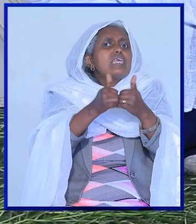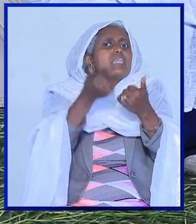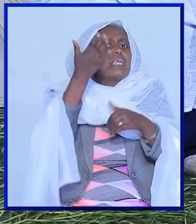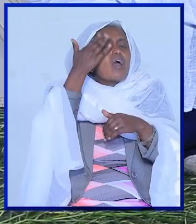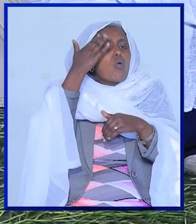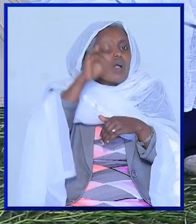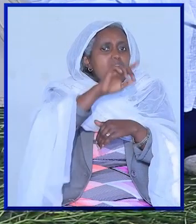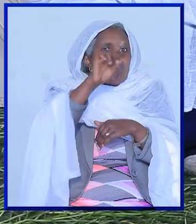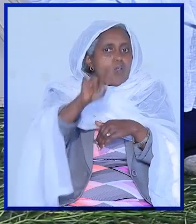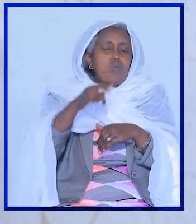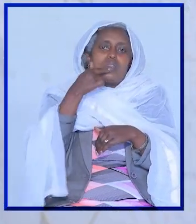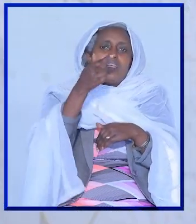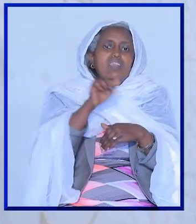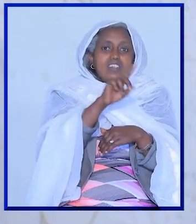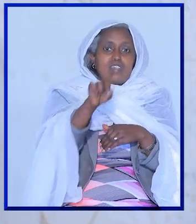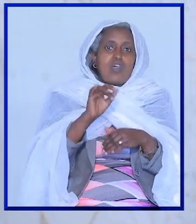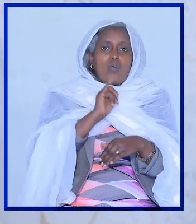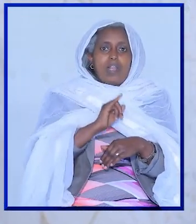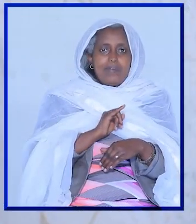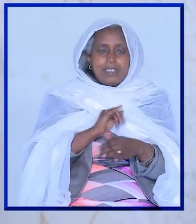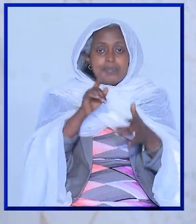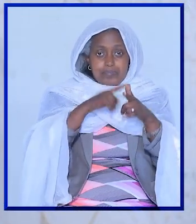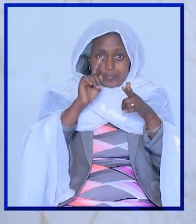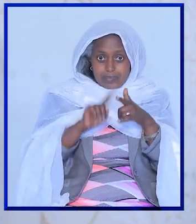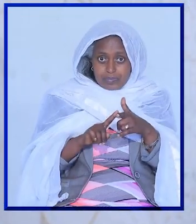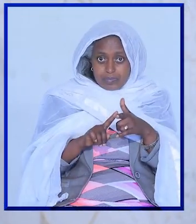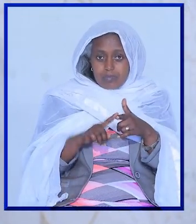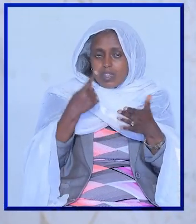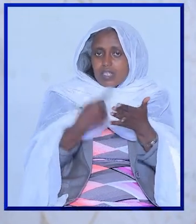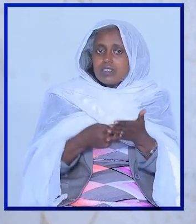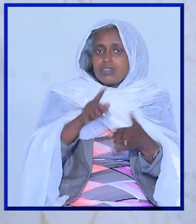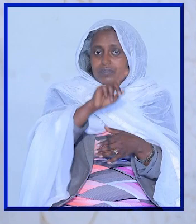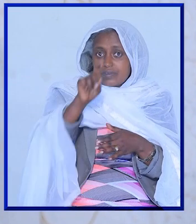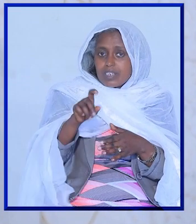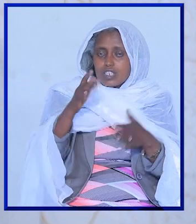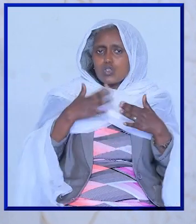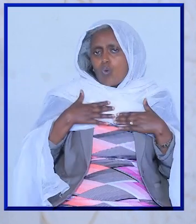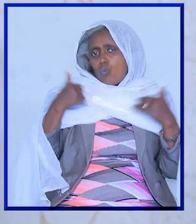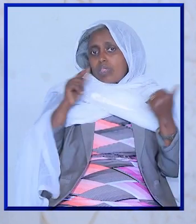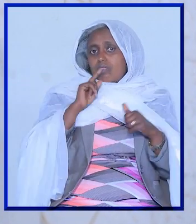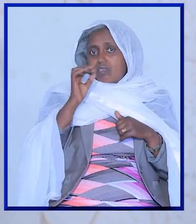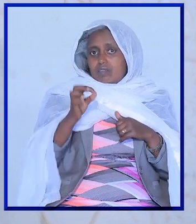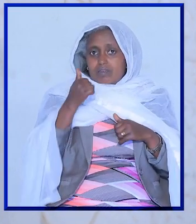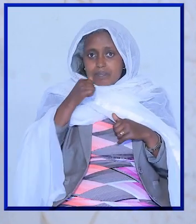ልሆን? ትላለች ጠያቂያችን። እንግዲህ እቺ ጠያቂያችን ወጣት ናት።